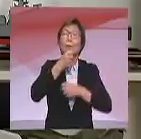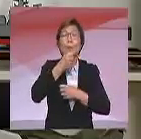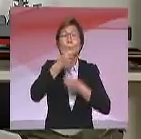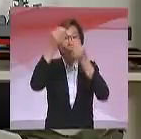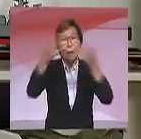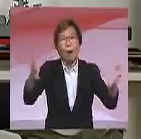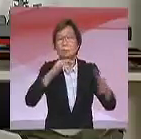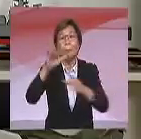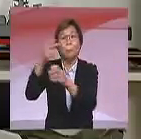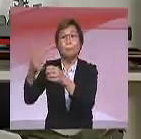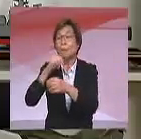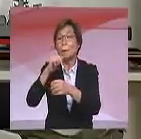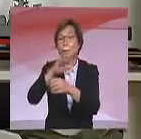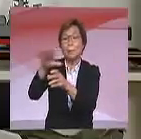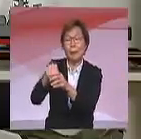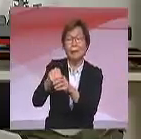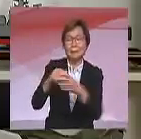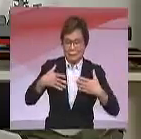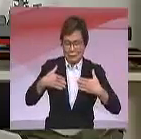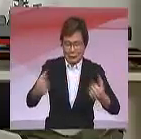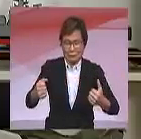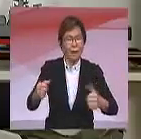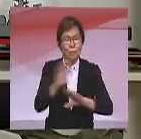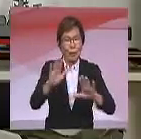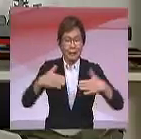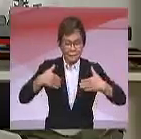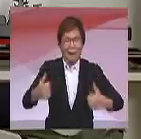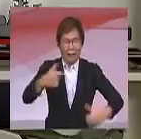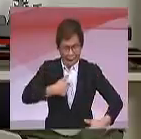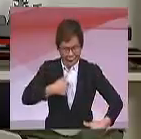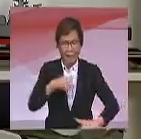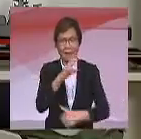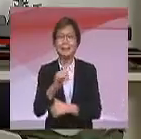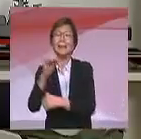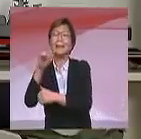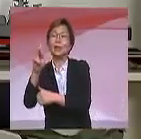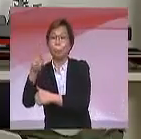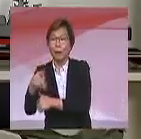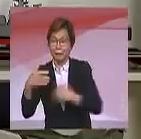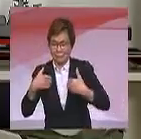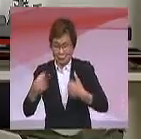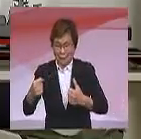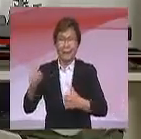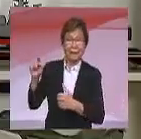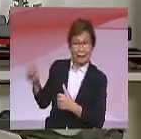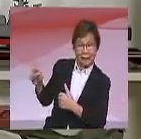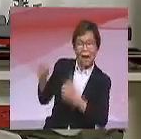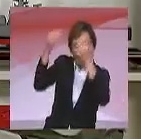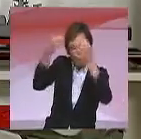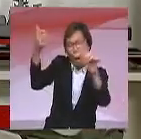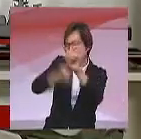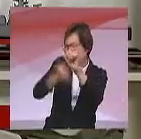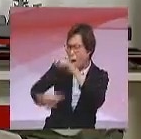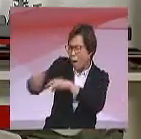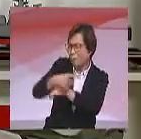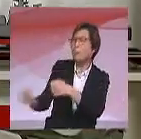perkara yang tidak melibatkan kesihatan ataupun non-health, dan DG Kesihatan, Ketua Pengarah Kesihatan akan mengumumkan setiap hari